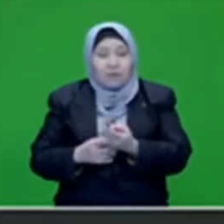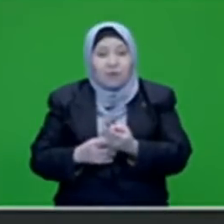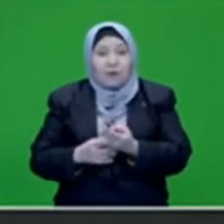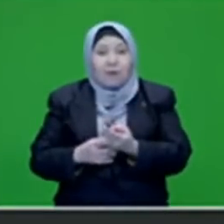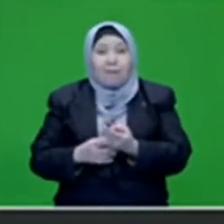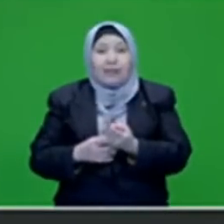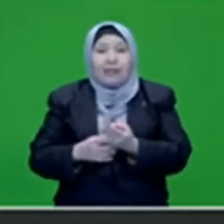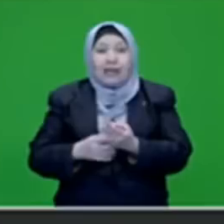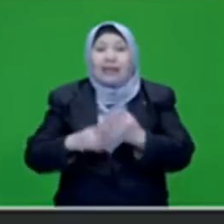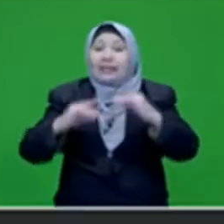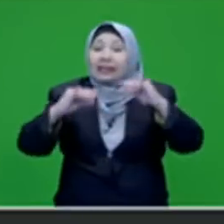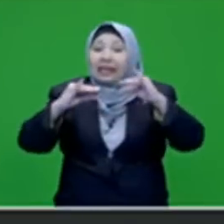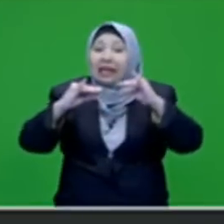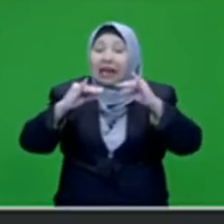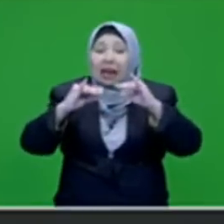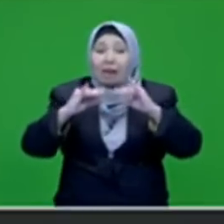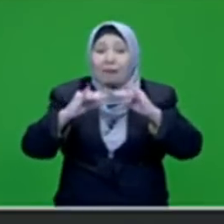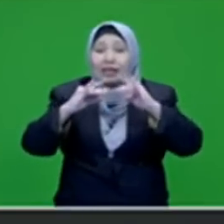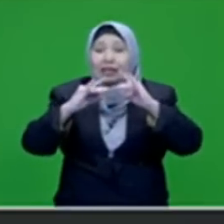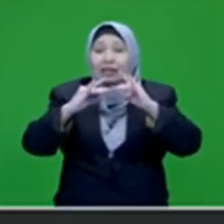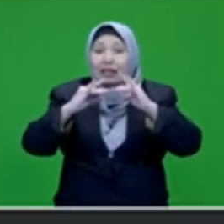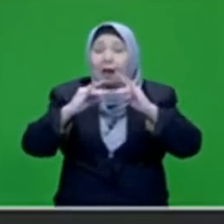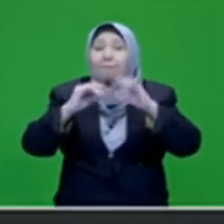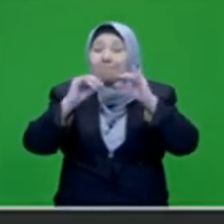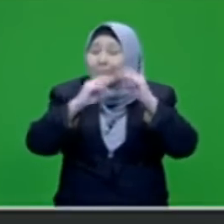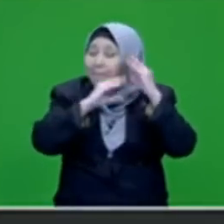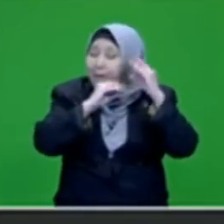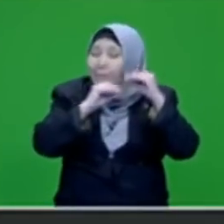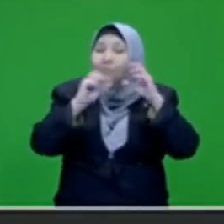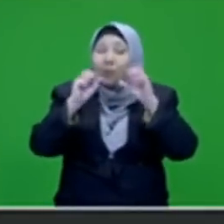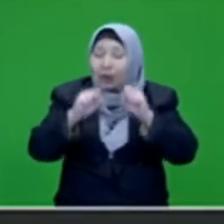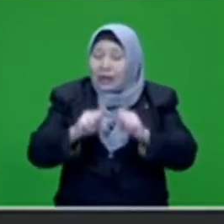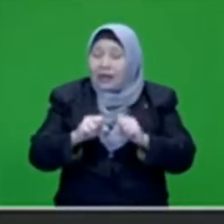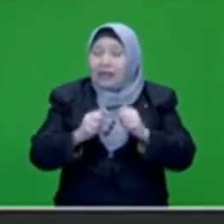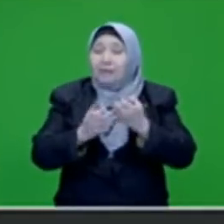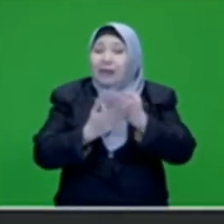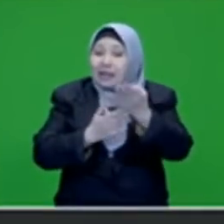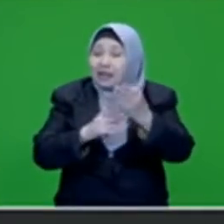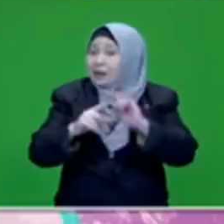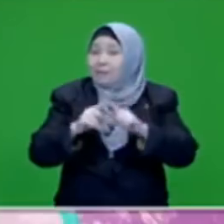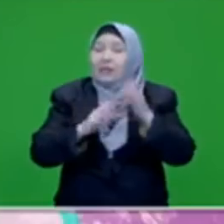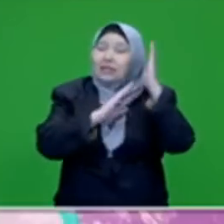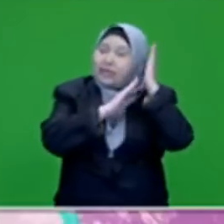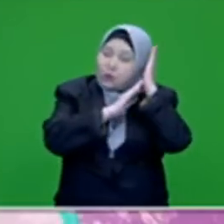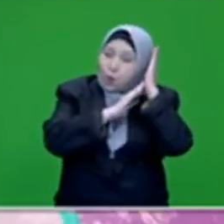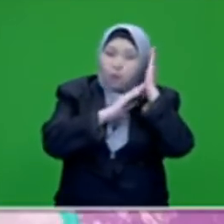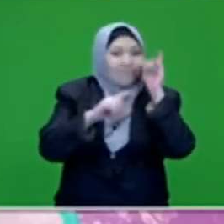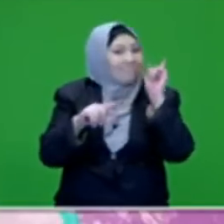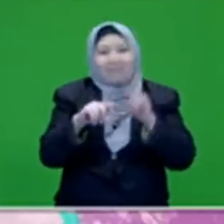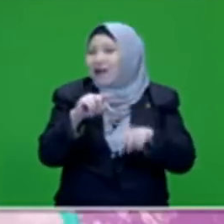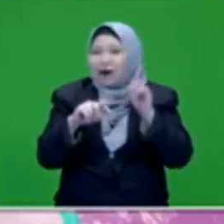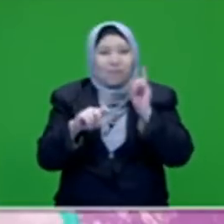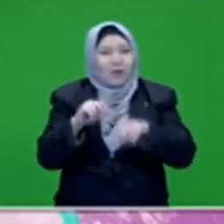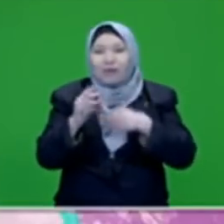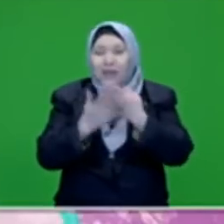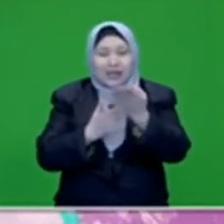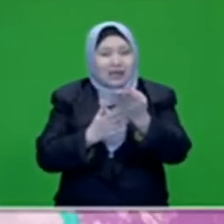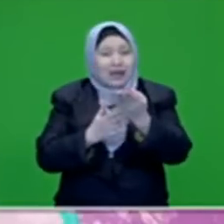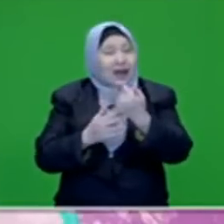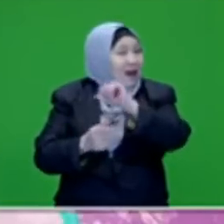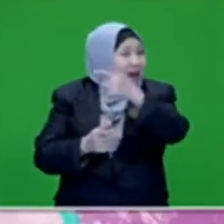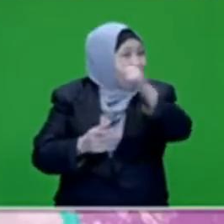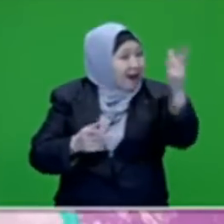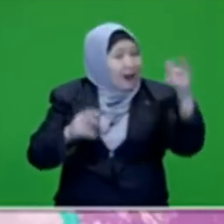tilam boleh dibeli, tilam boleh dibeli, tetapi tidur tidak boleh dibeli. Begitu juga dengan ilmu. Yang lain semua boleh